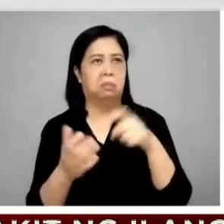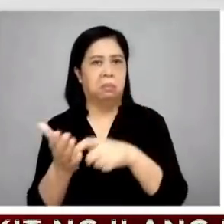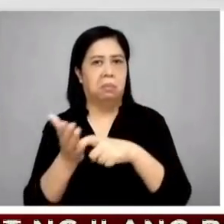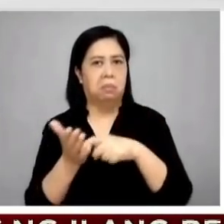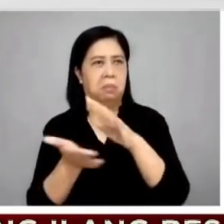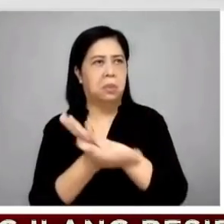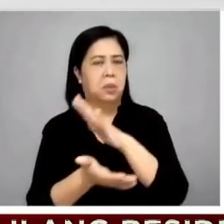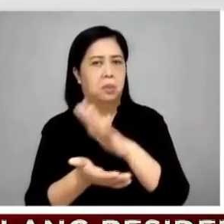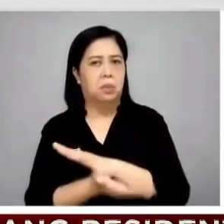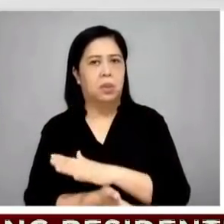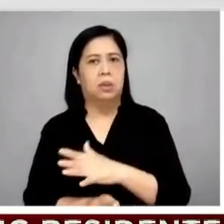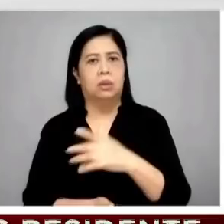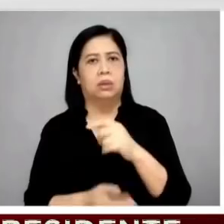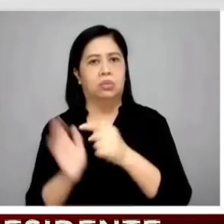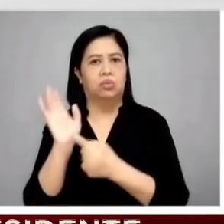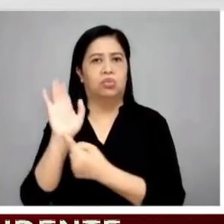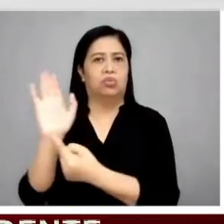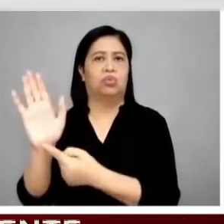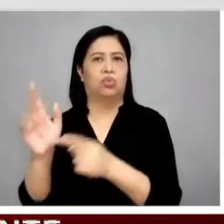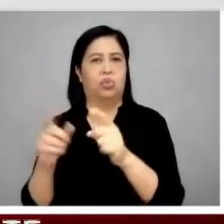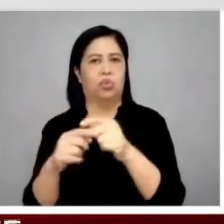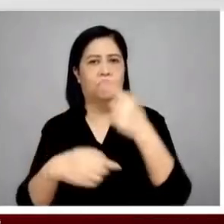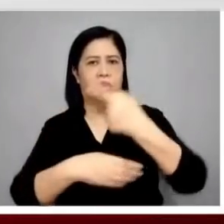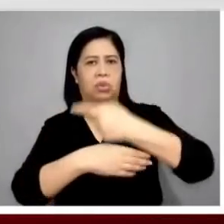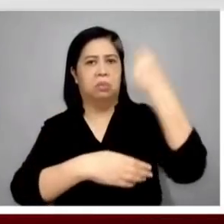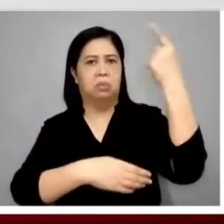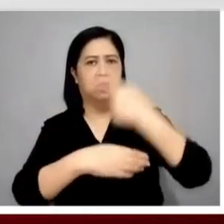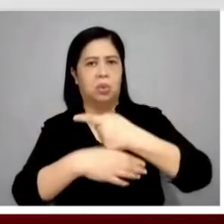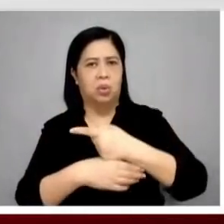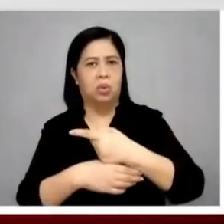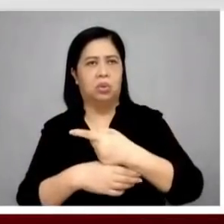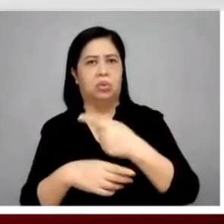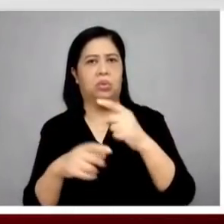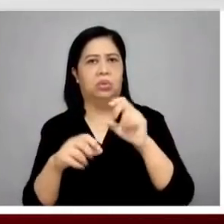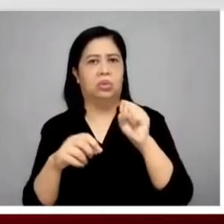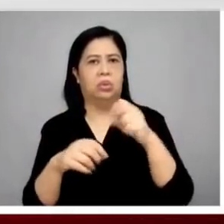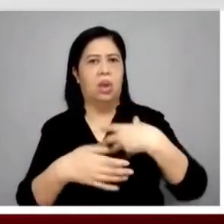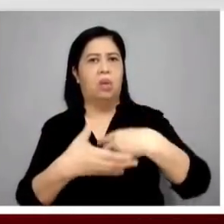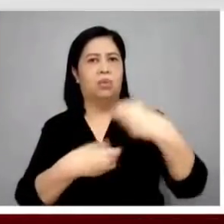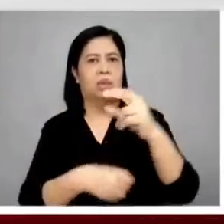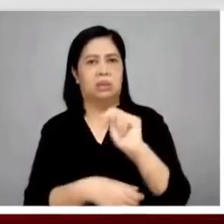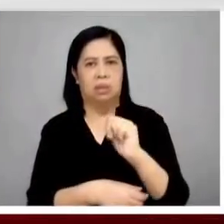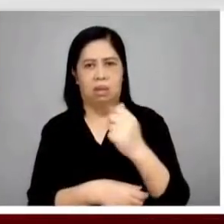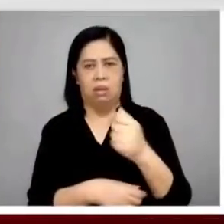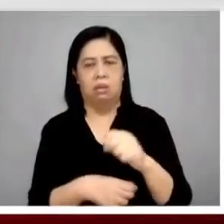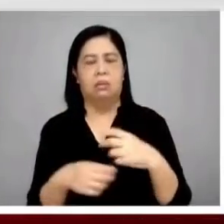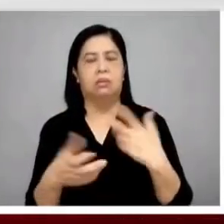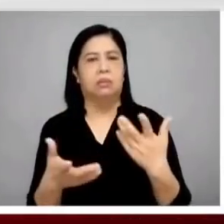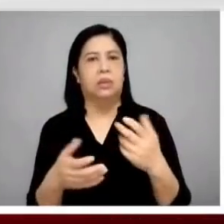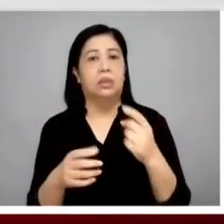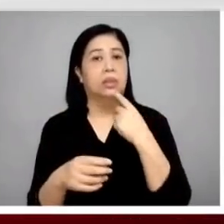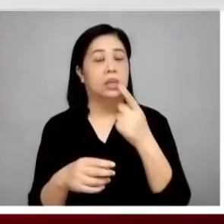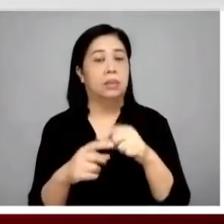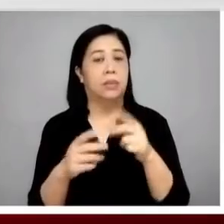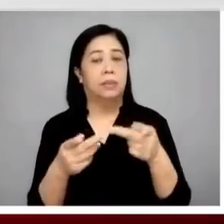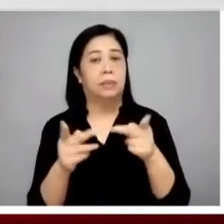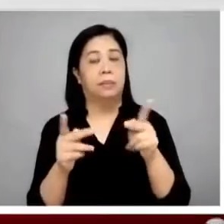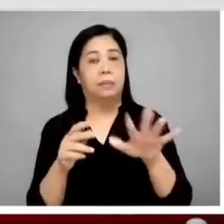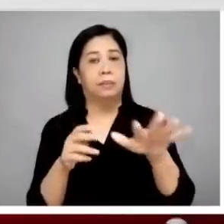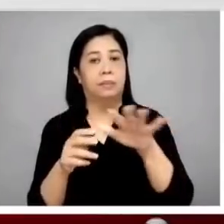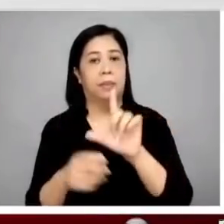na papakita daw sa checkpoint, ganyan. Kasi labas na ng Naga yung pili. Ayon sa lokal na